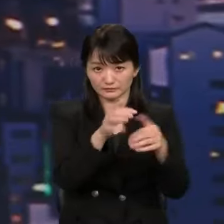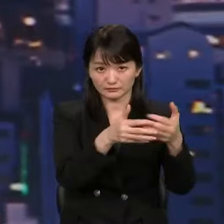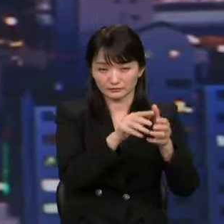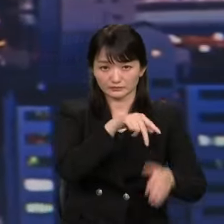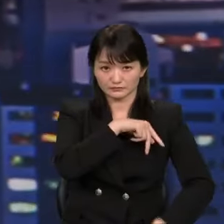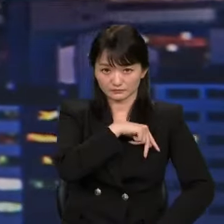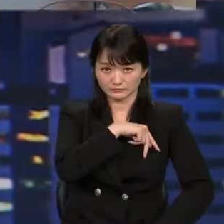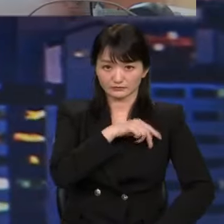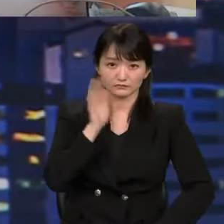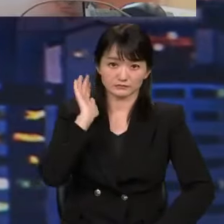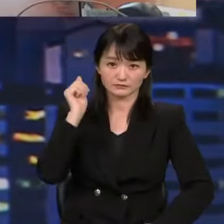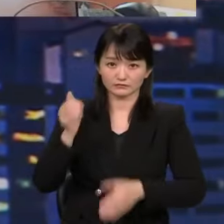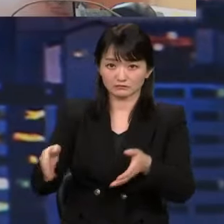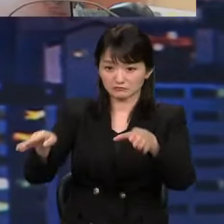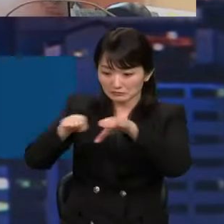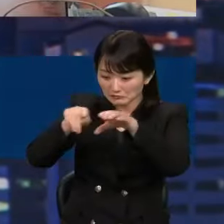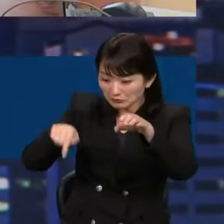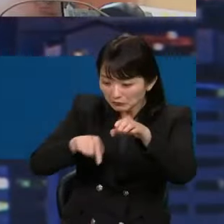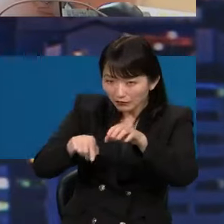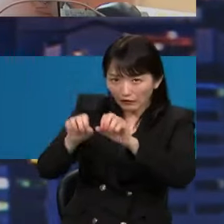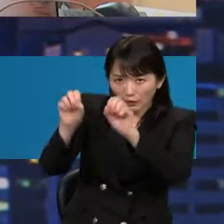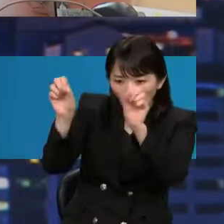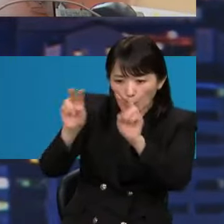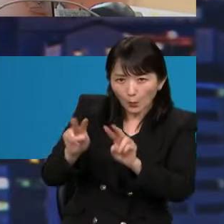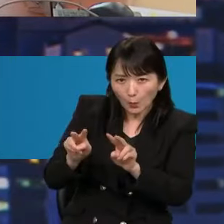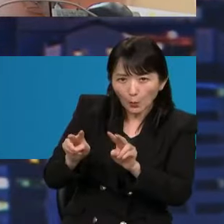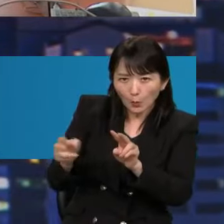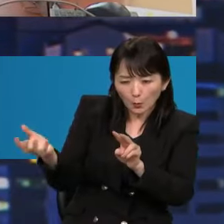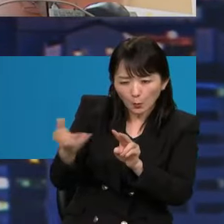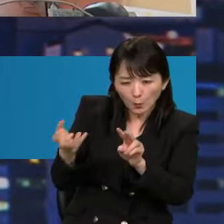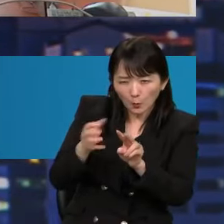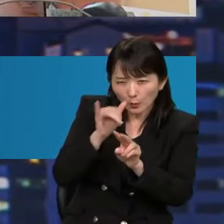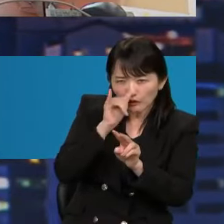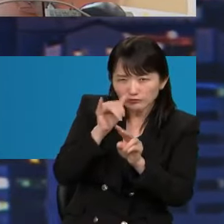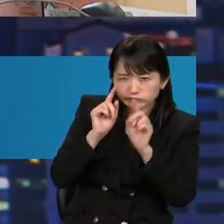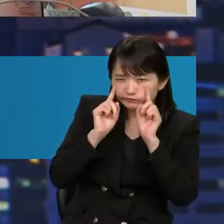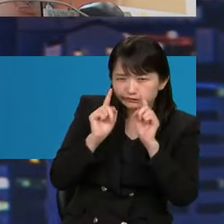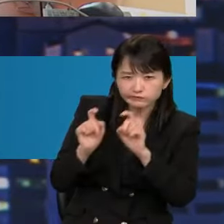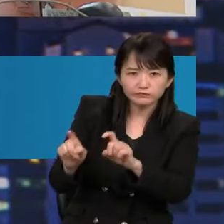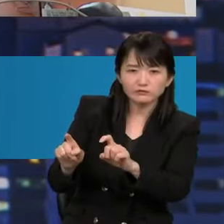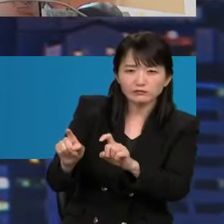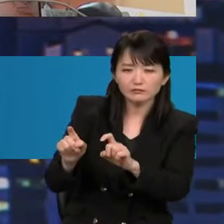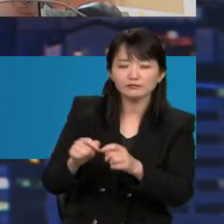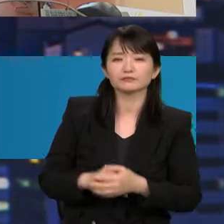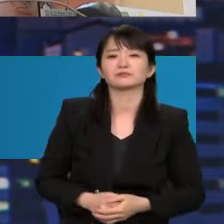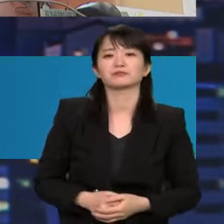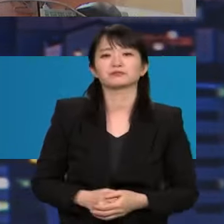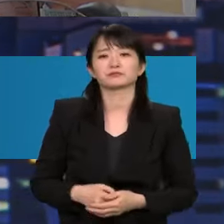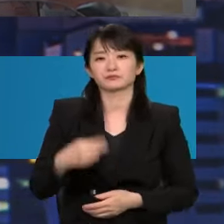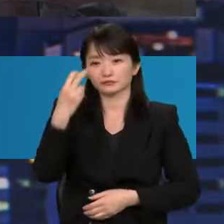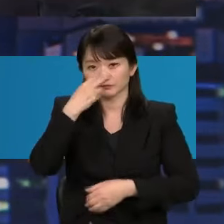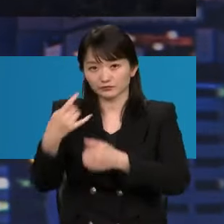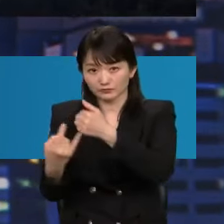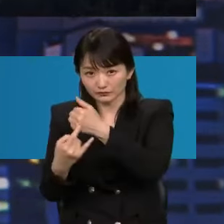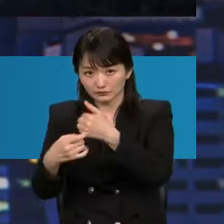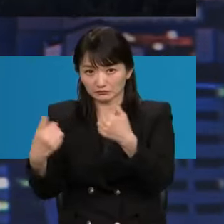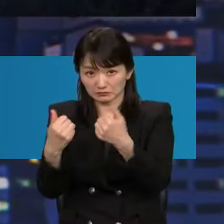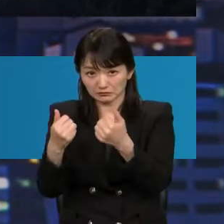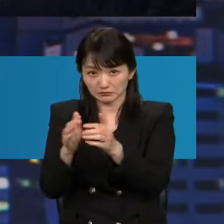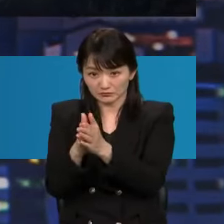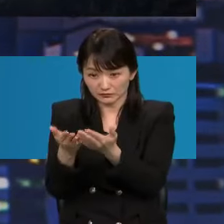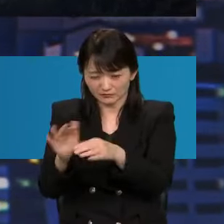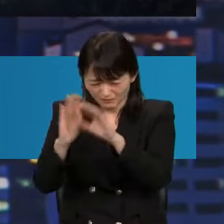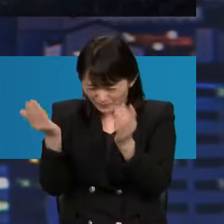야당 의원들이 대통령 관저 내부에 호화 시설이 있는 거 아니냐는 의혹을 제기했습니다. 그러면서 감사위원